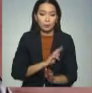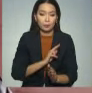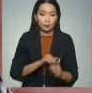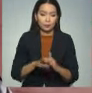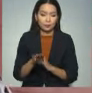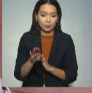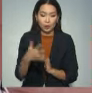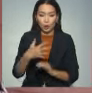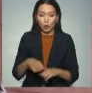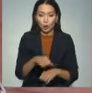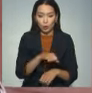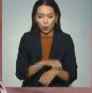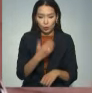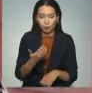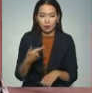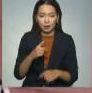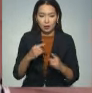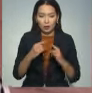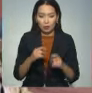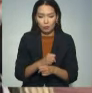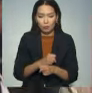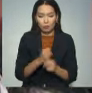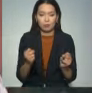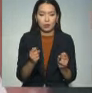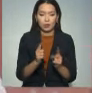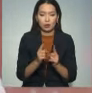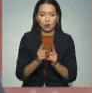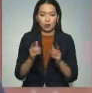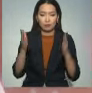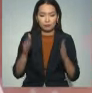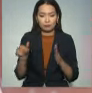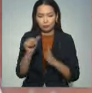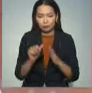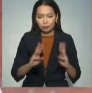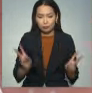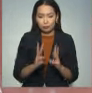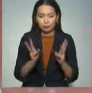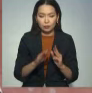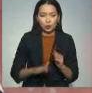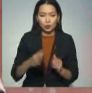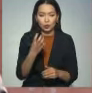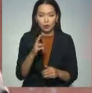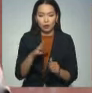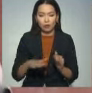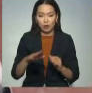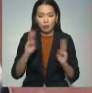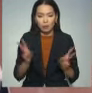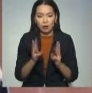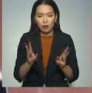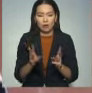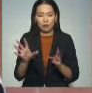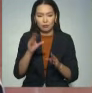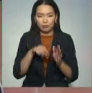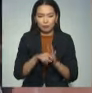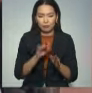50 литрлік газ балоны кенет жарылып, үйдің ағаш шатыры мен қабырғалары жанған. Өрттің аумағы 70 шаршы метр. Сыртқы қабырғалары